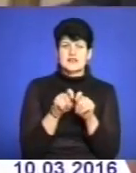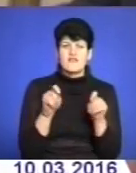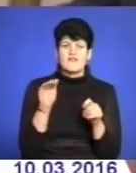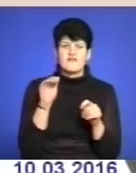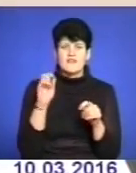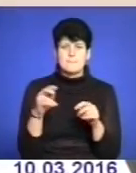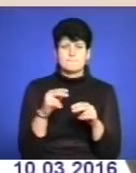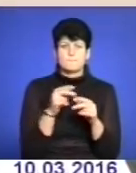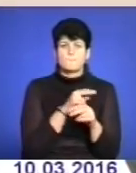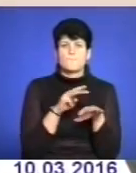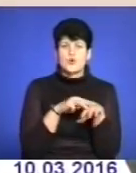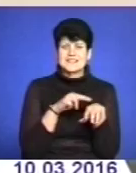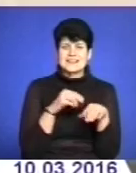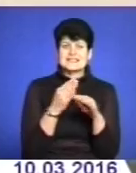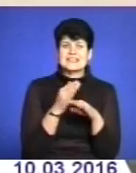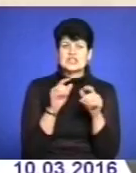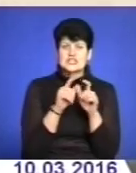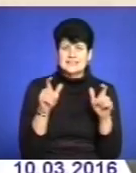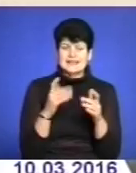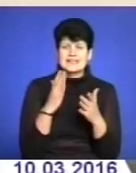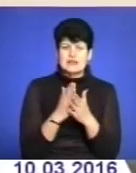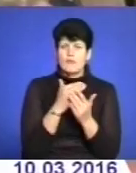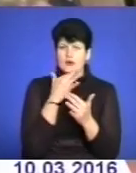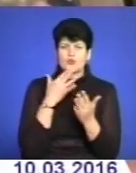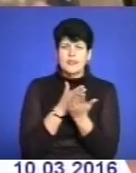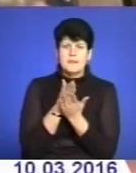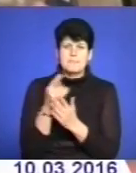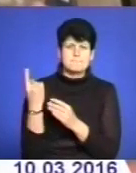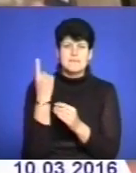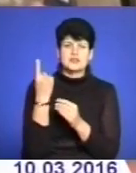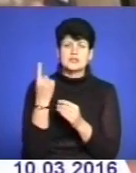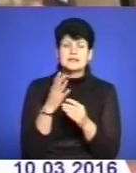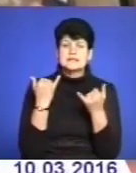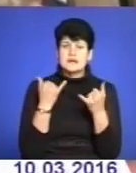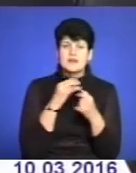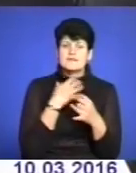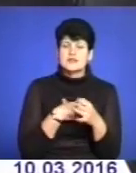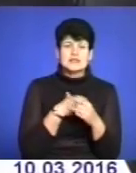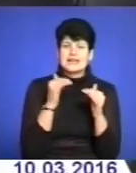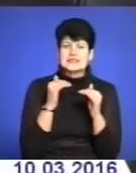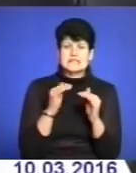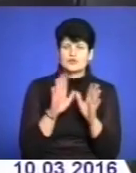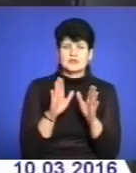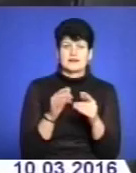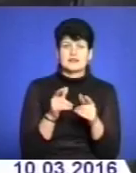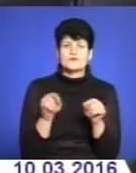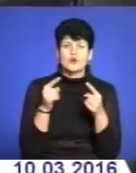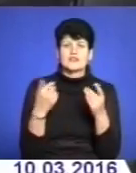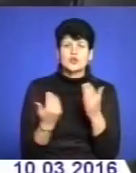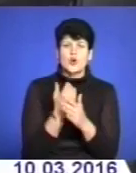поліцейські частини і в багатьох напрямках стають першими. Зараз важливо не знижувати темпи і створювати нові робочі